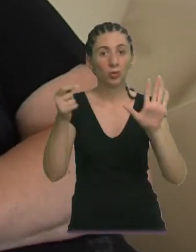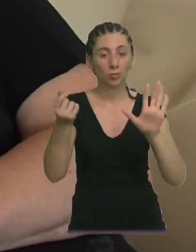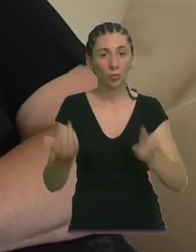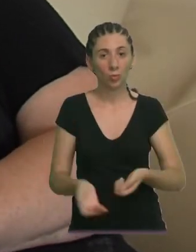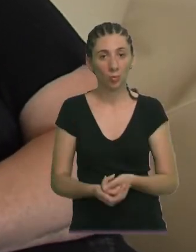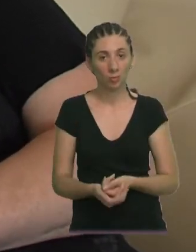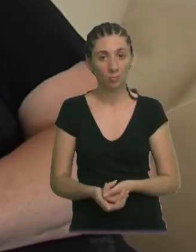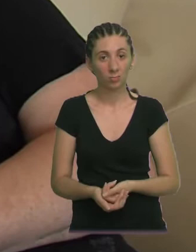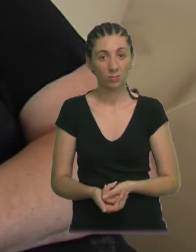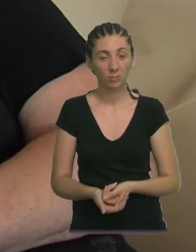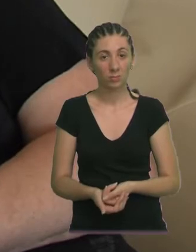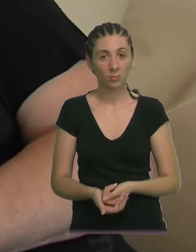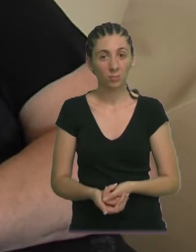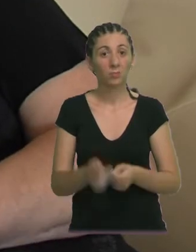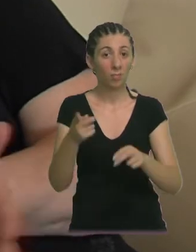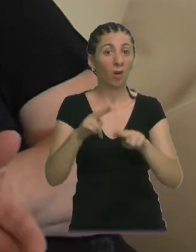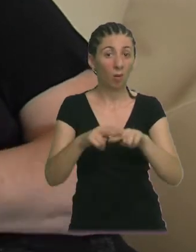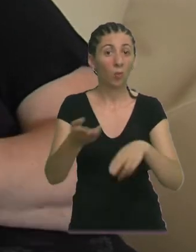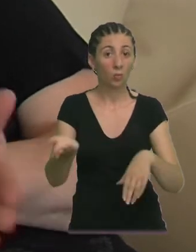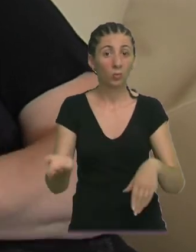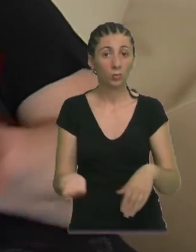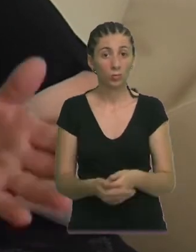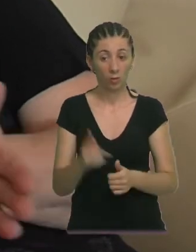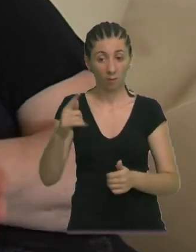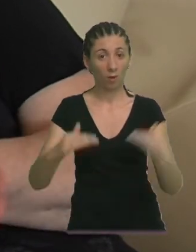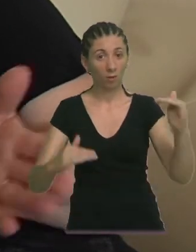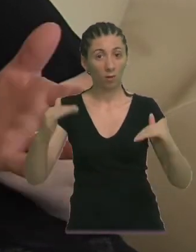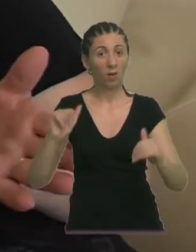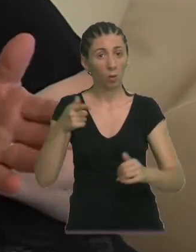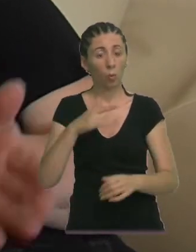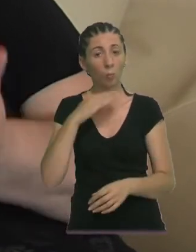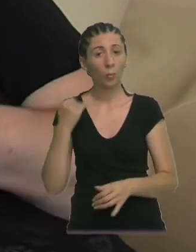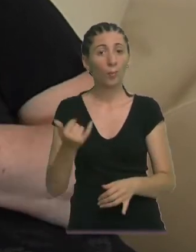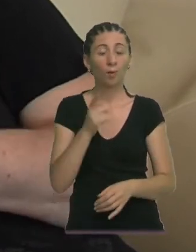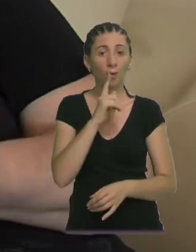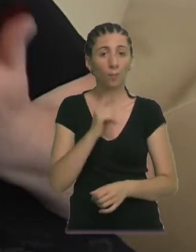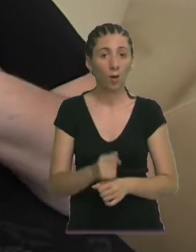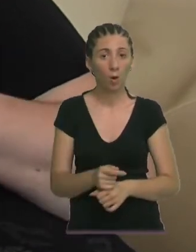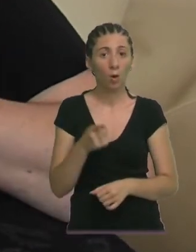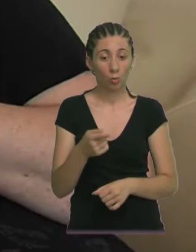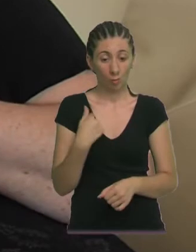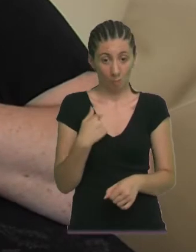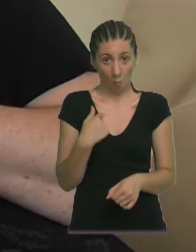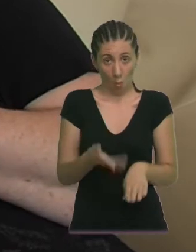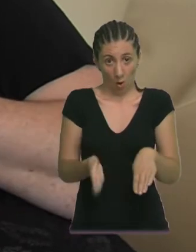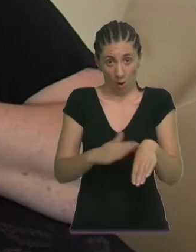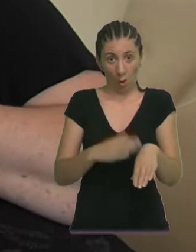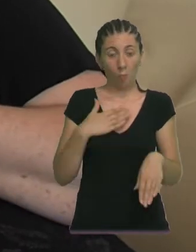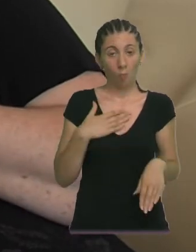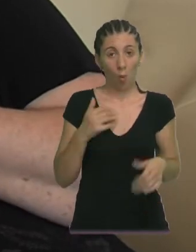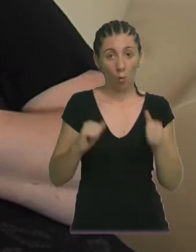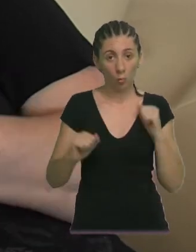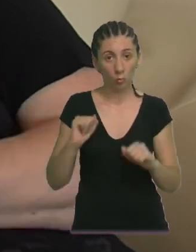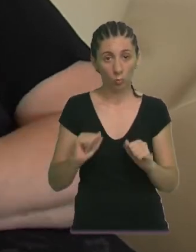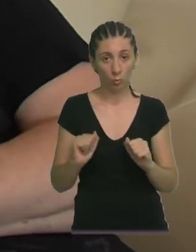1600 kuna, pa sad odlučiti, ono, odvagnite da li je to puno ili malo. To je moja naknada za moj